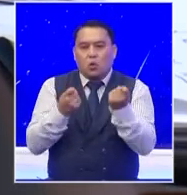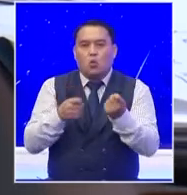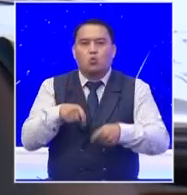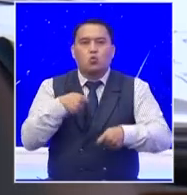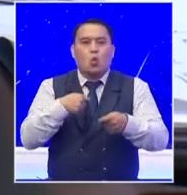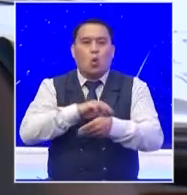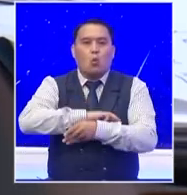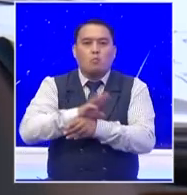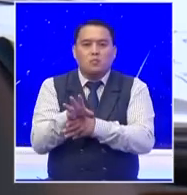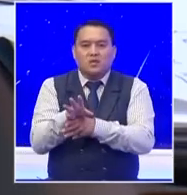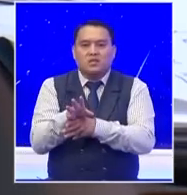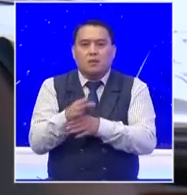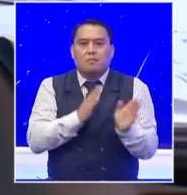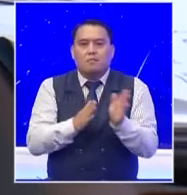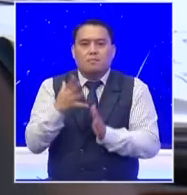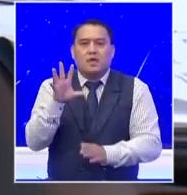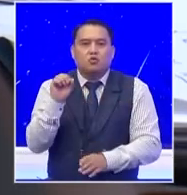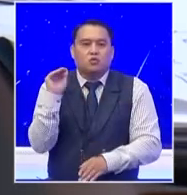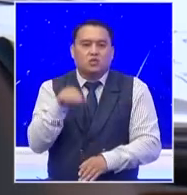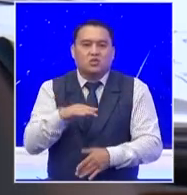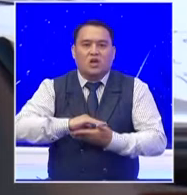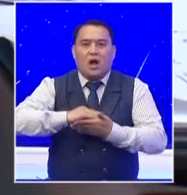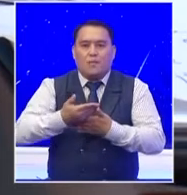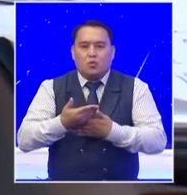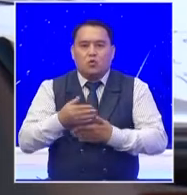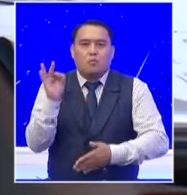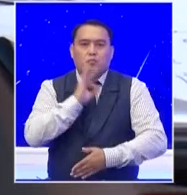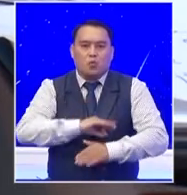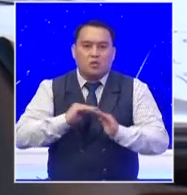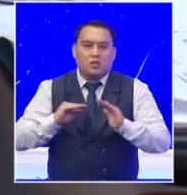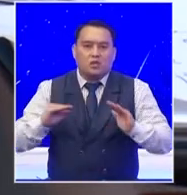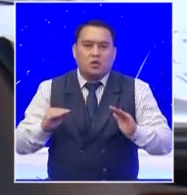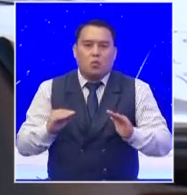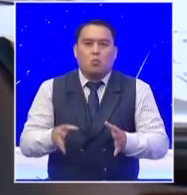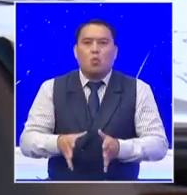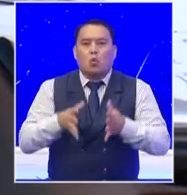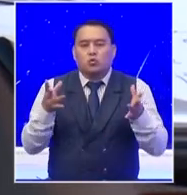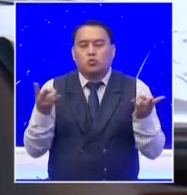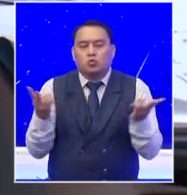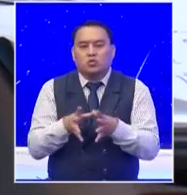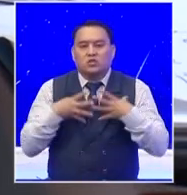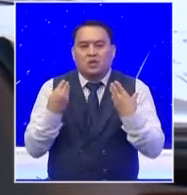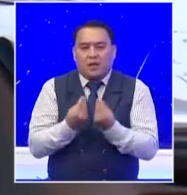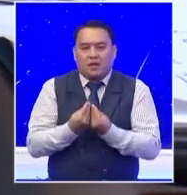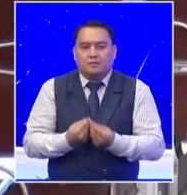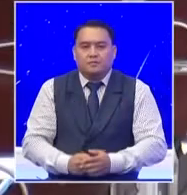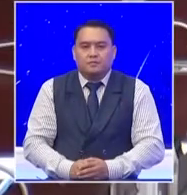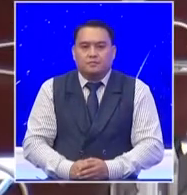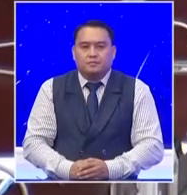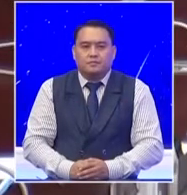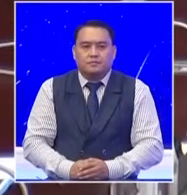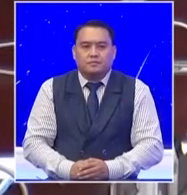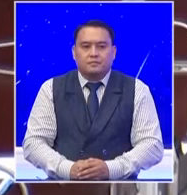правительство обеспечит передачу порядка 500 тысяч компьютеров для пользования детям наиболее нуждающихся семей.